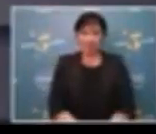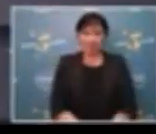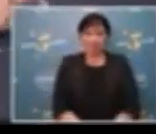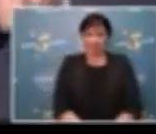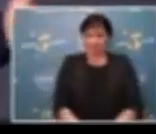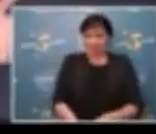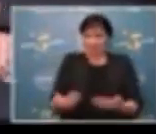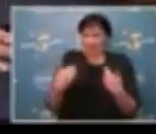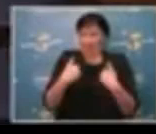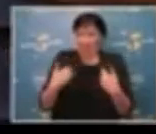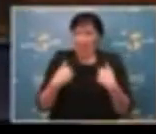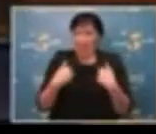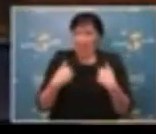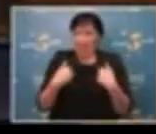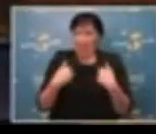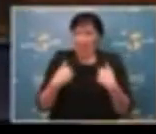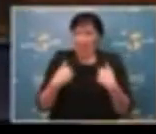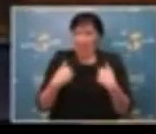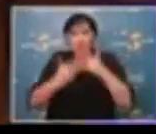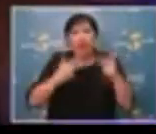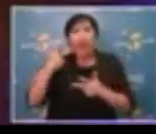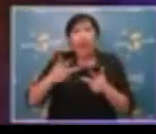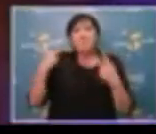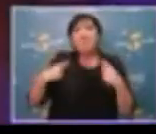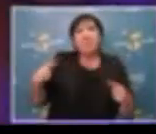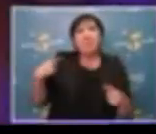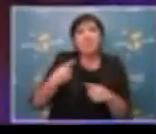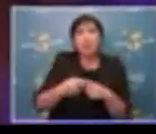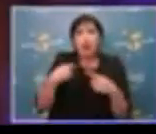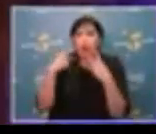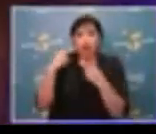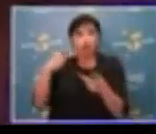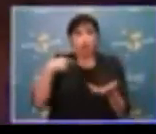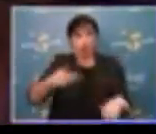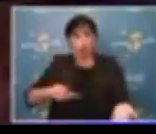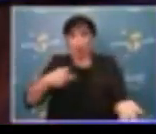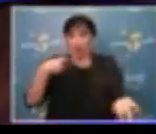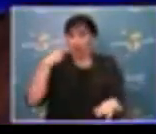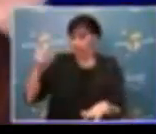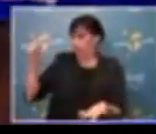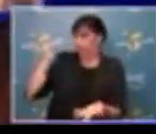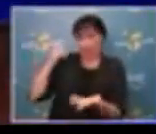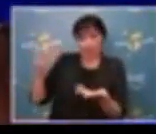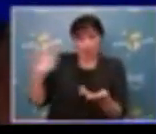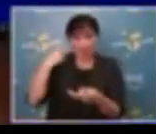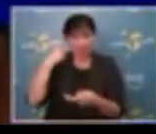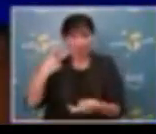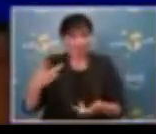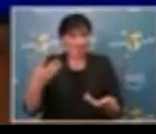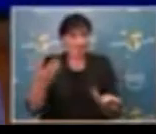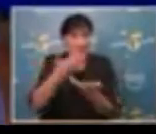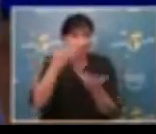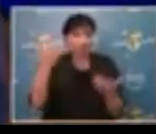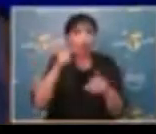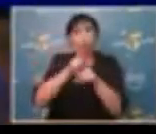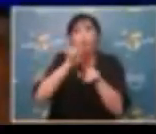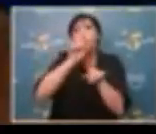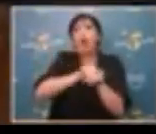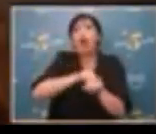Io ho vissuto di parole tutta la vita. Quando sento, che qui ho visto, prima c'è stata una specie di porta a